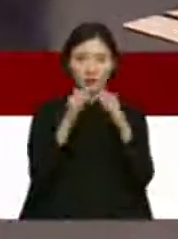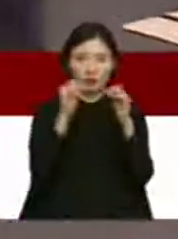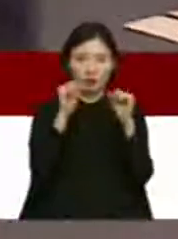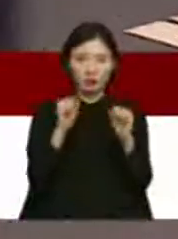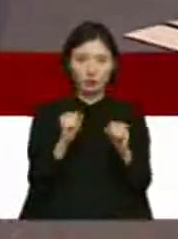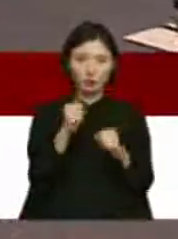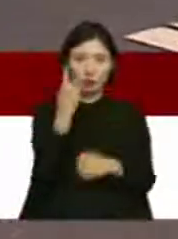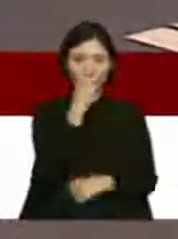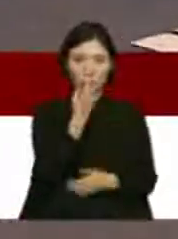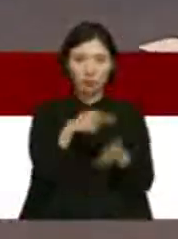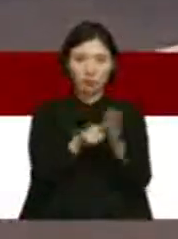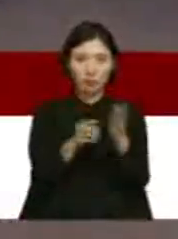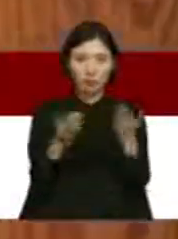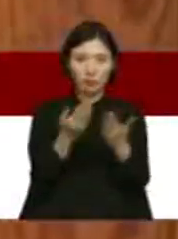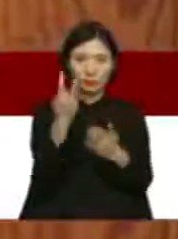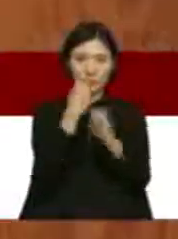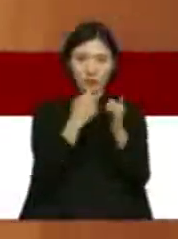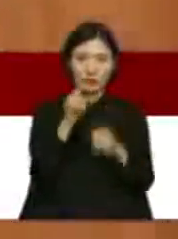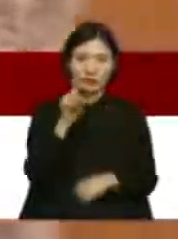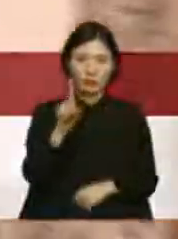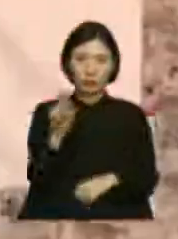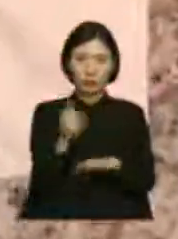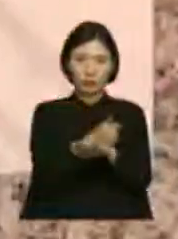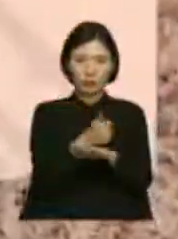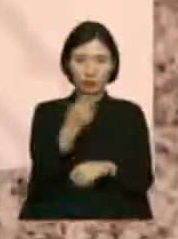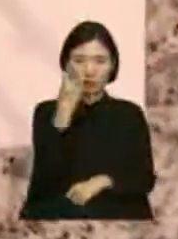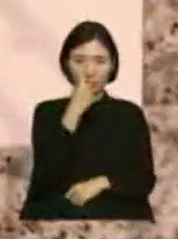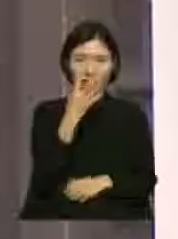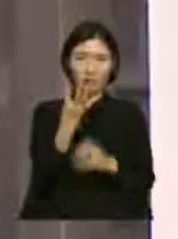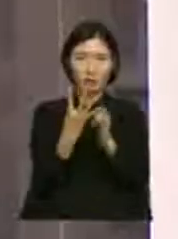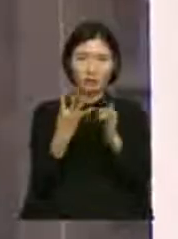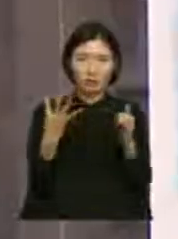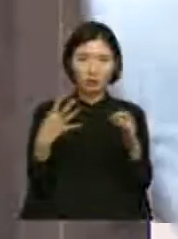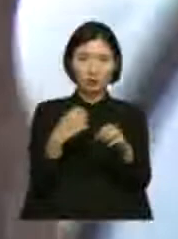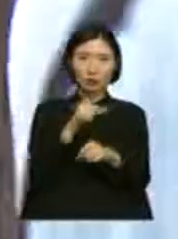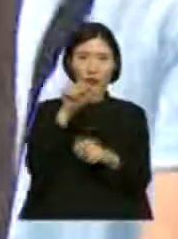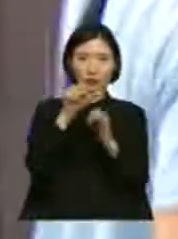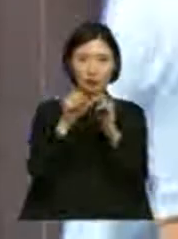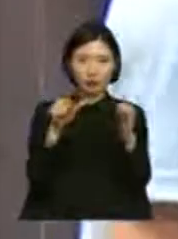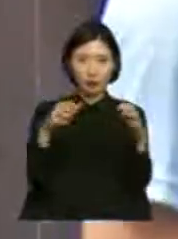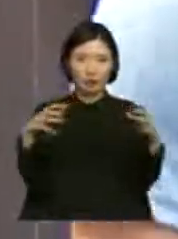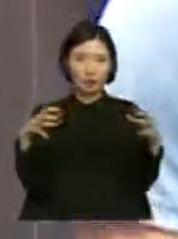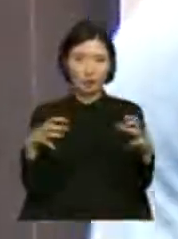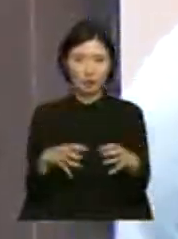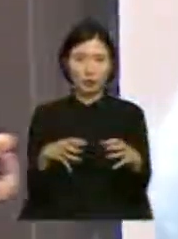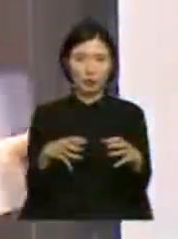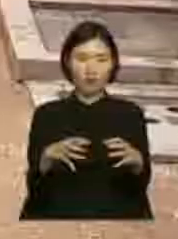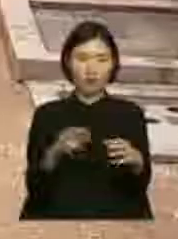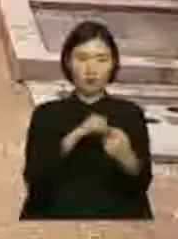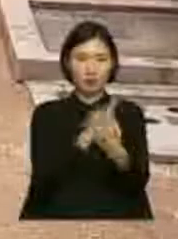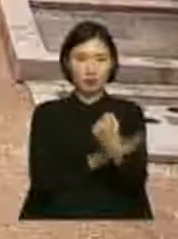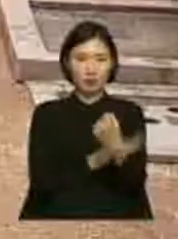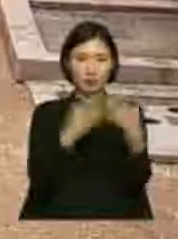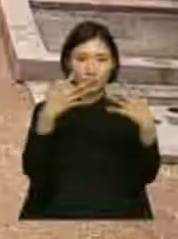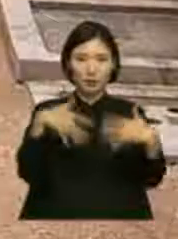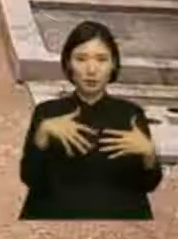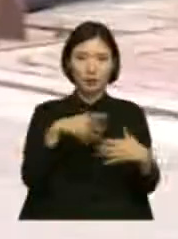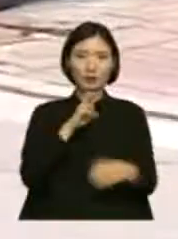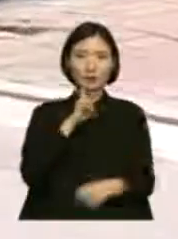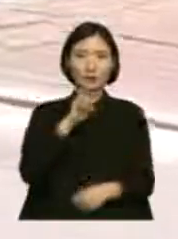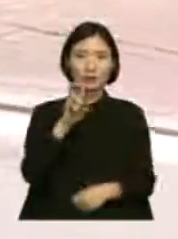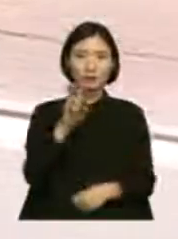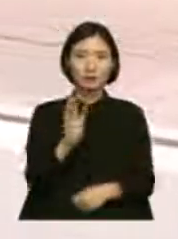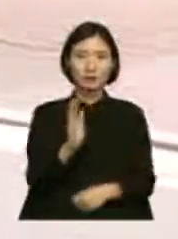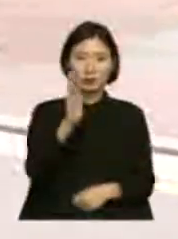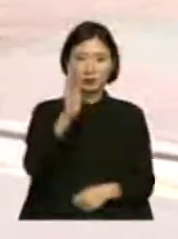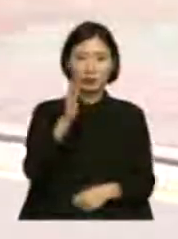됩니다 관리자 1명 통행 관리 요원 4명 등 모두 5명을 모집하며 자격요건은 만 20세